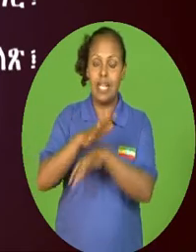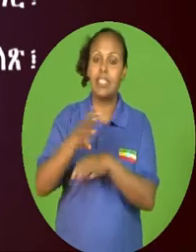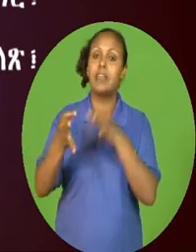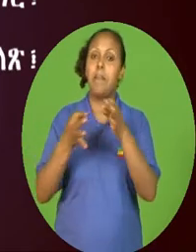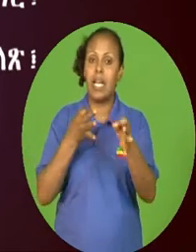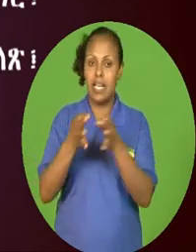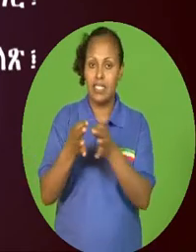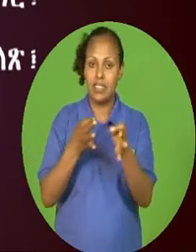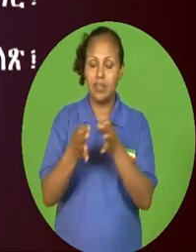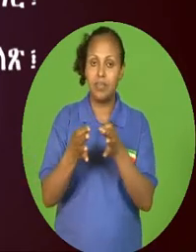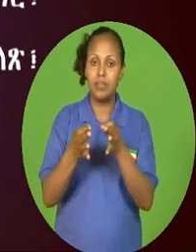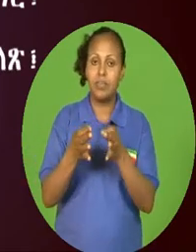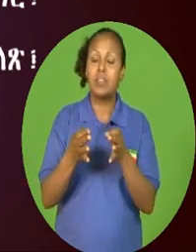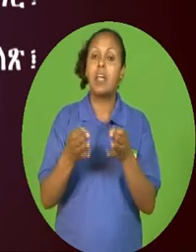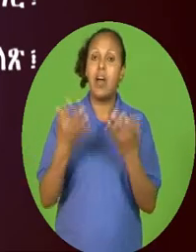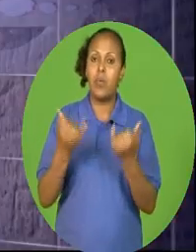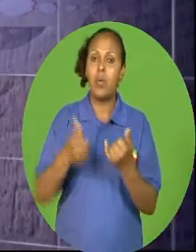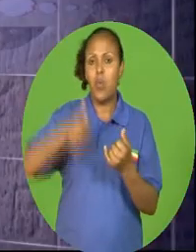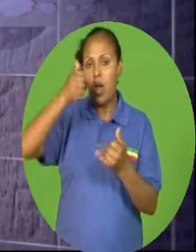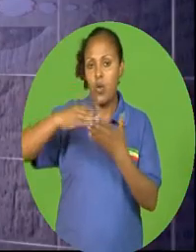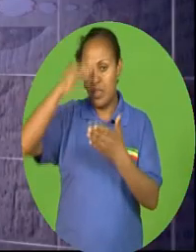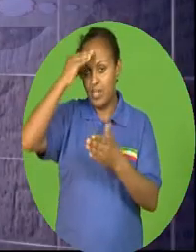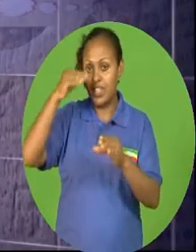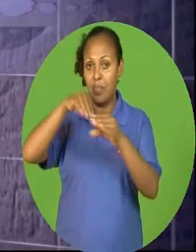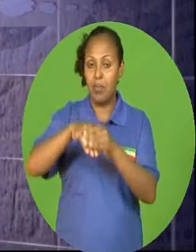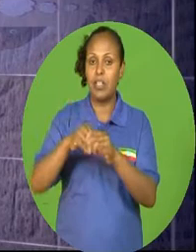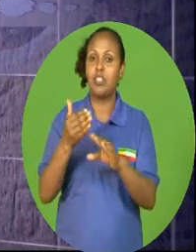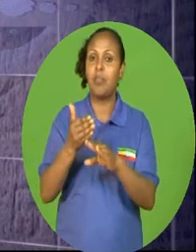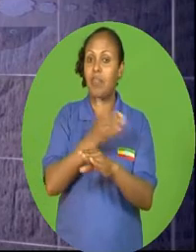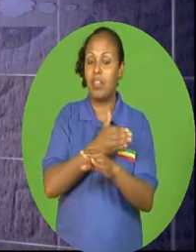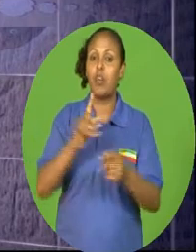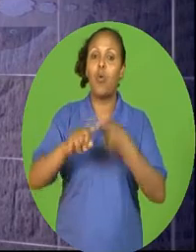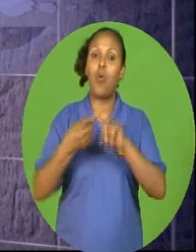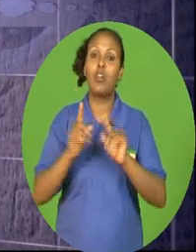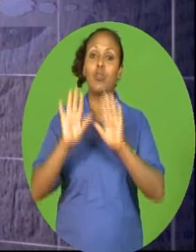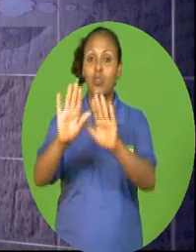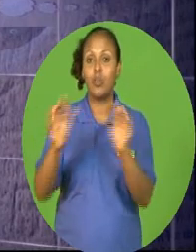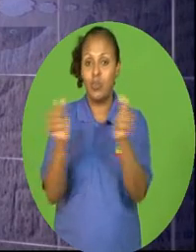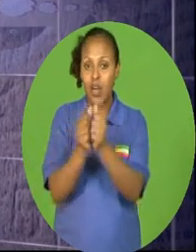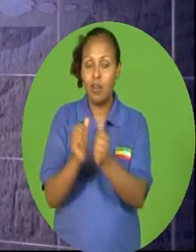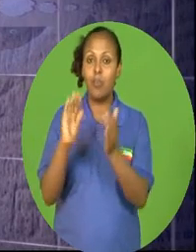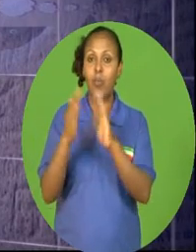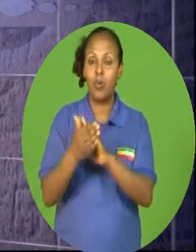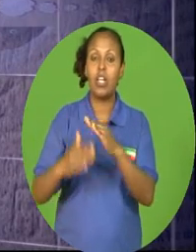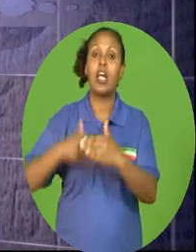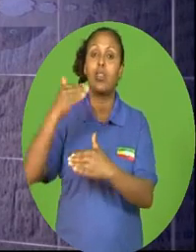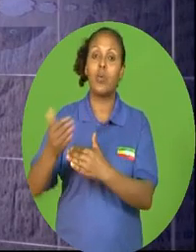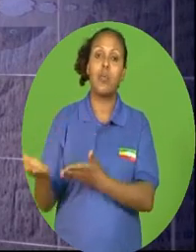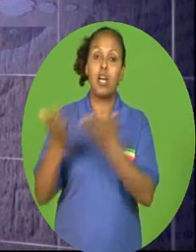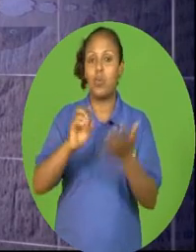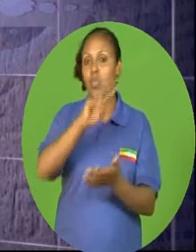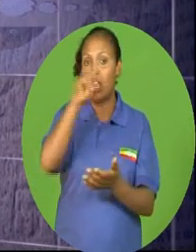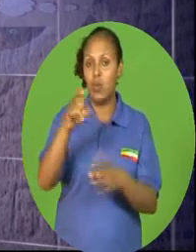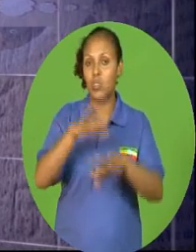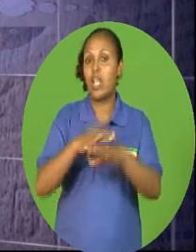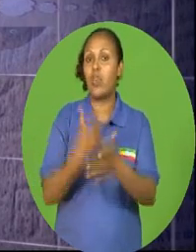የግጥምን ዋና መልእክት መግለጽ እስቲ ወደ ዋናው ትምህርታችን ከመግባታችን በፊት ከጓደኞቻችሁ ጋር በመሆን